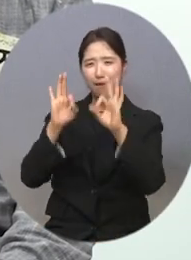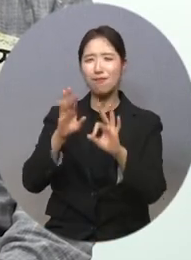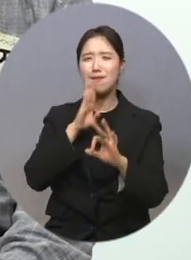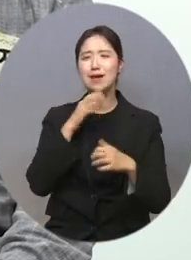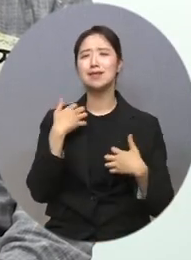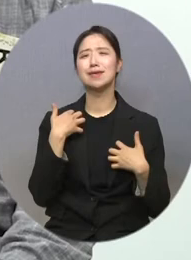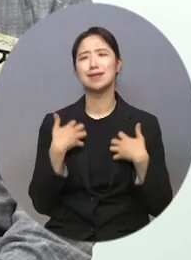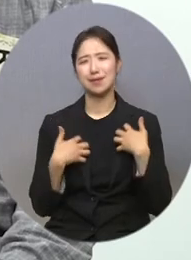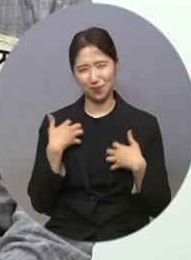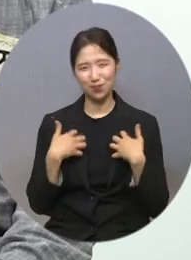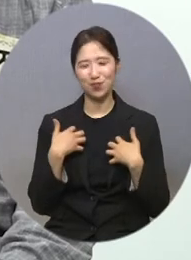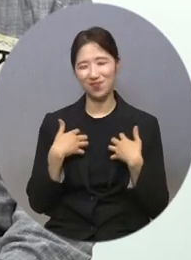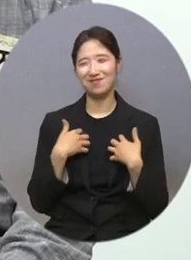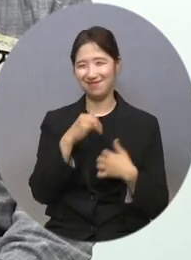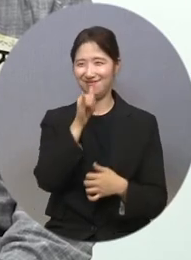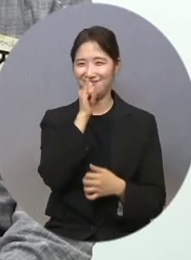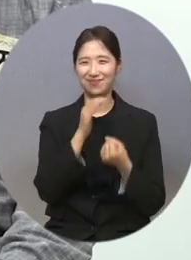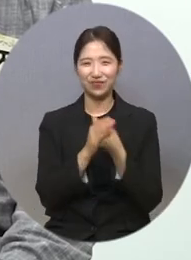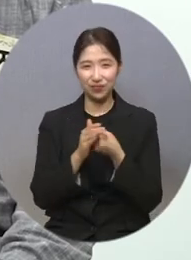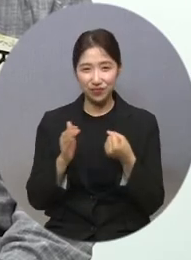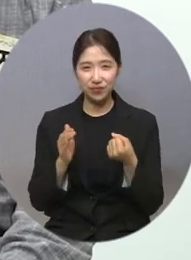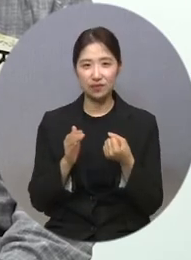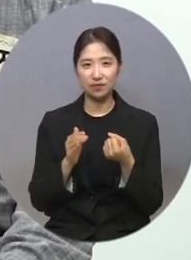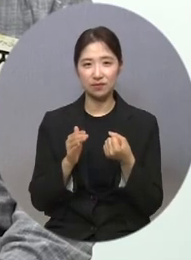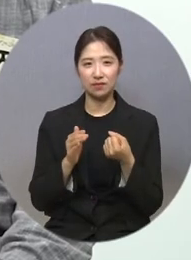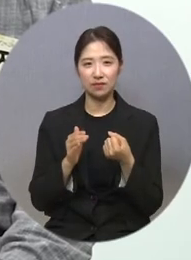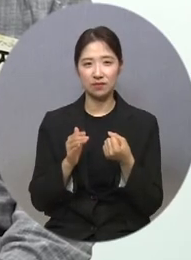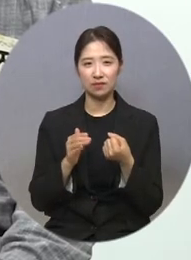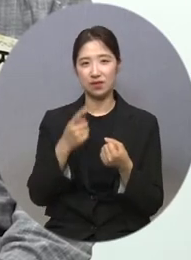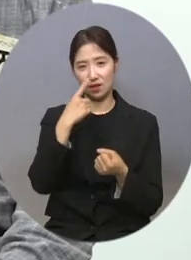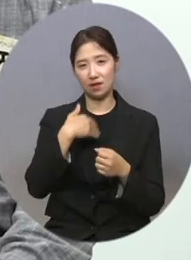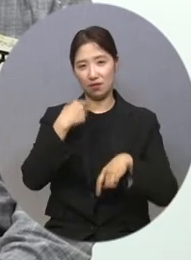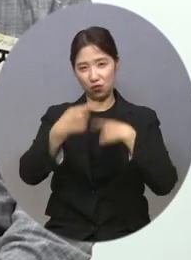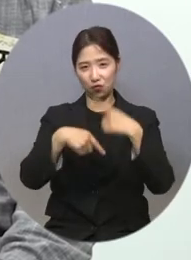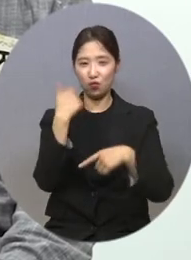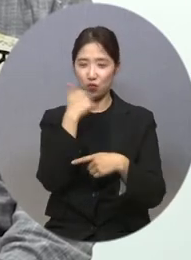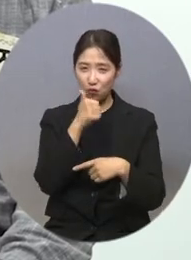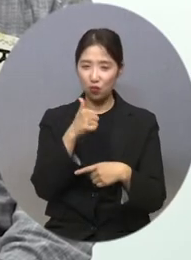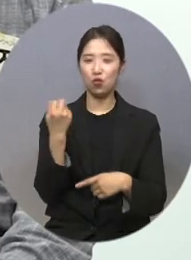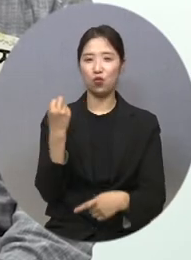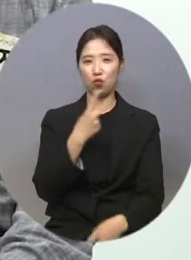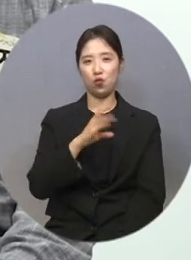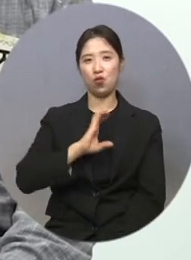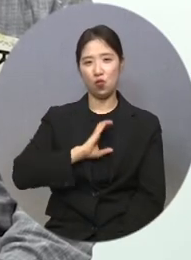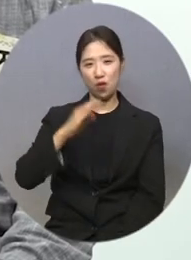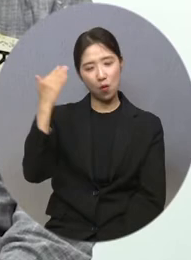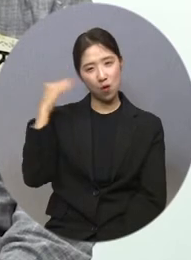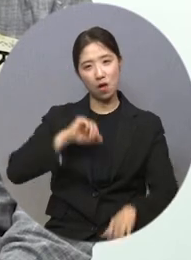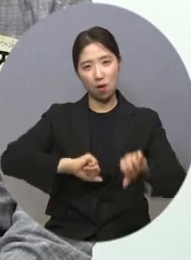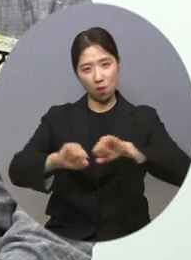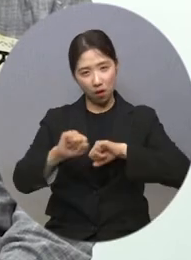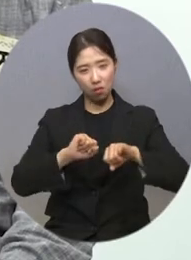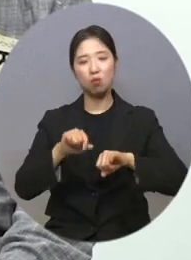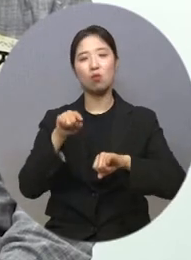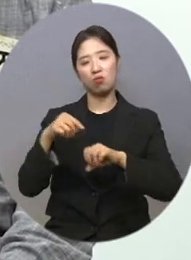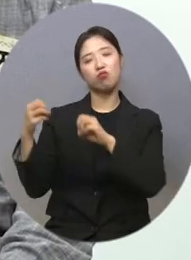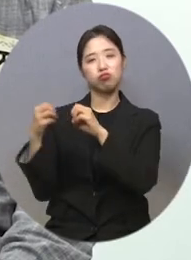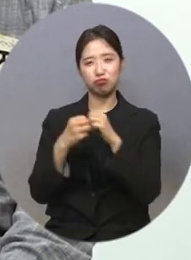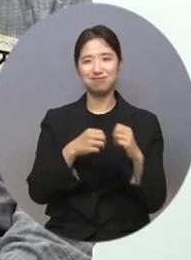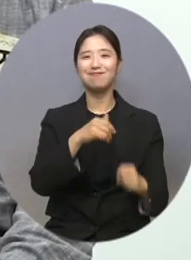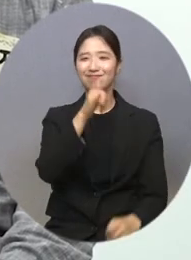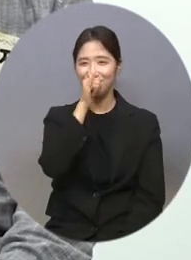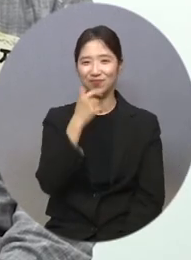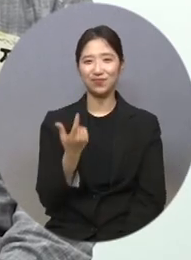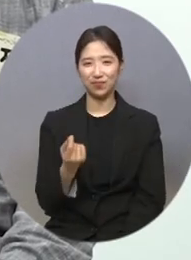보고 그런 것들이 좀 영향을 받아서 제가 수어통역사도 하고 코다코리아에서 활동하는 데도 영향을 많이 받은 것